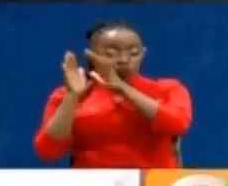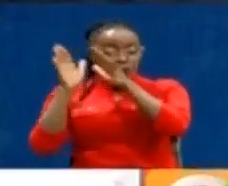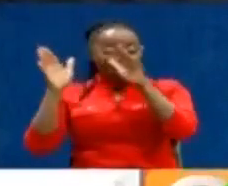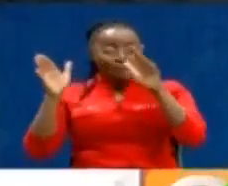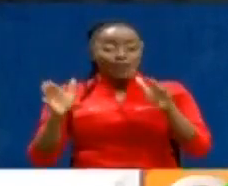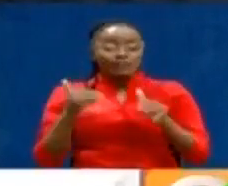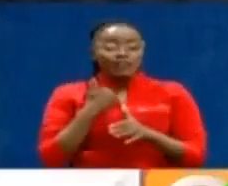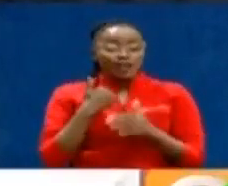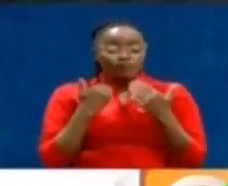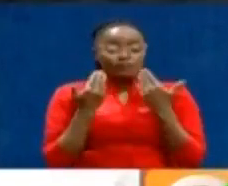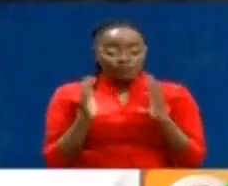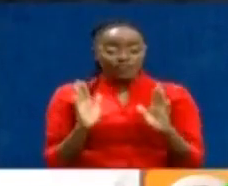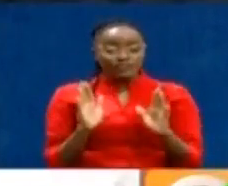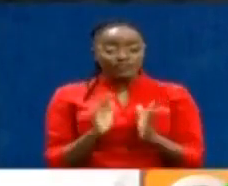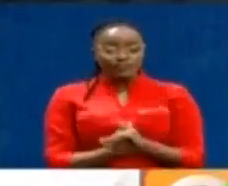navyo.